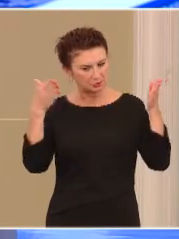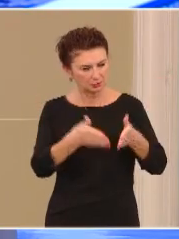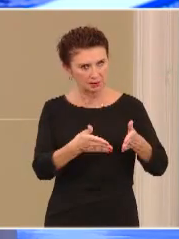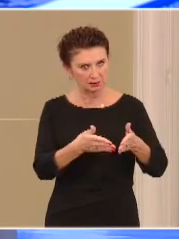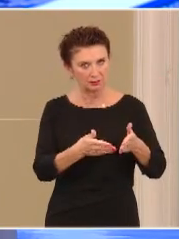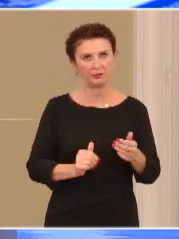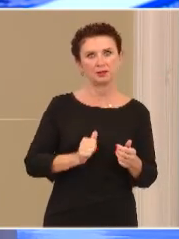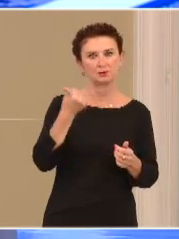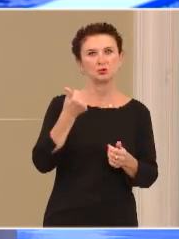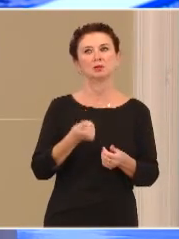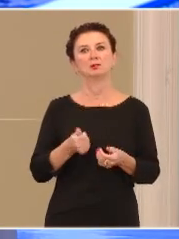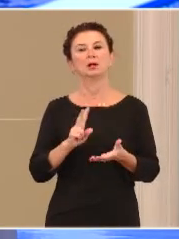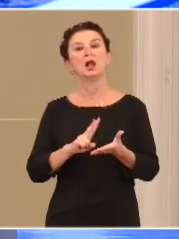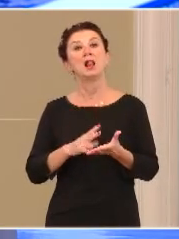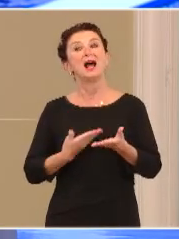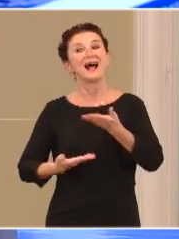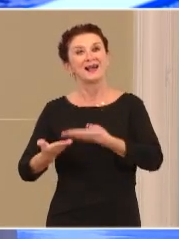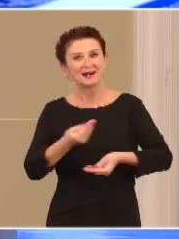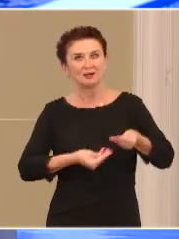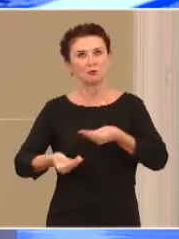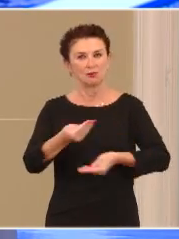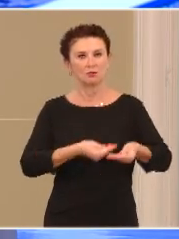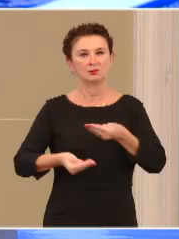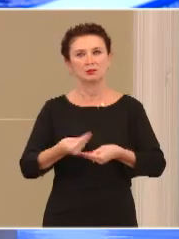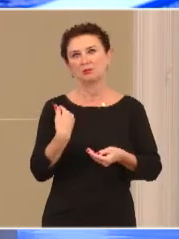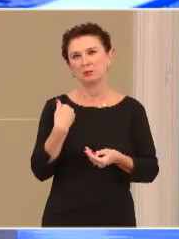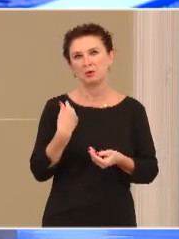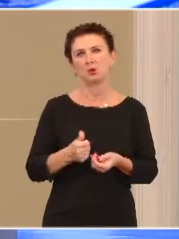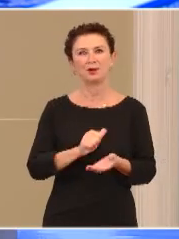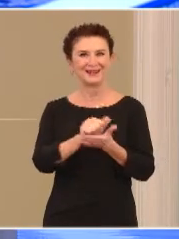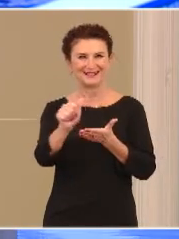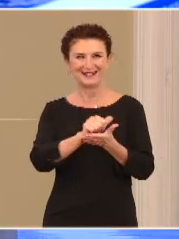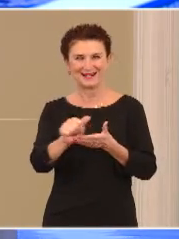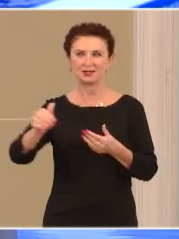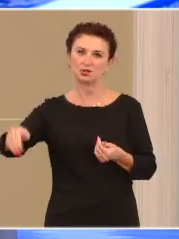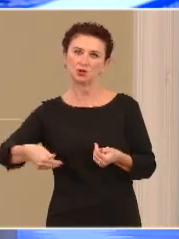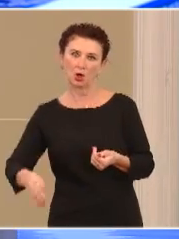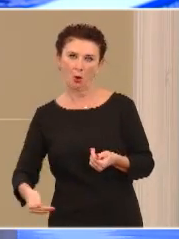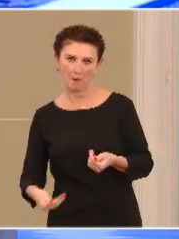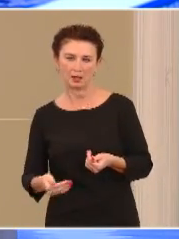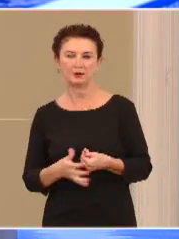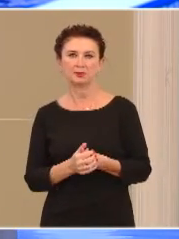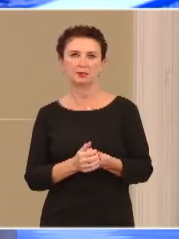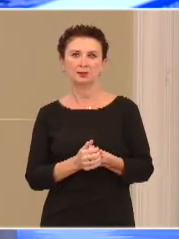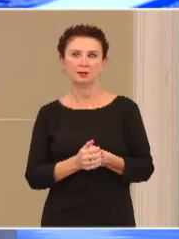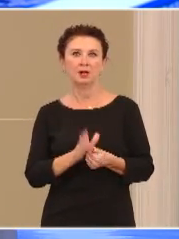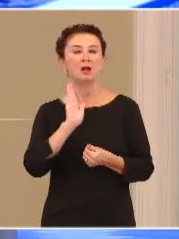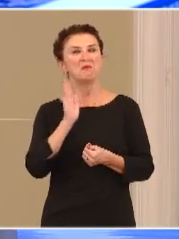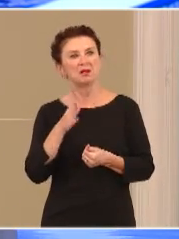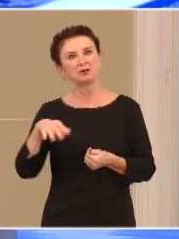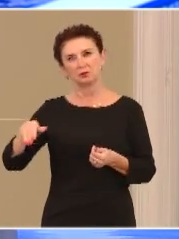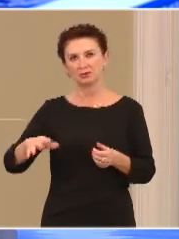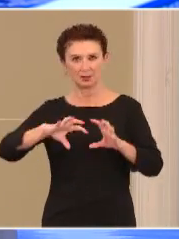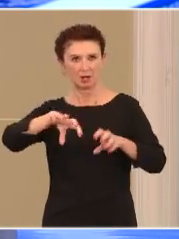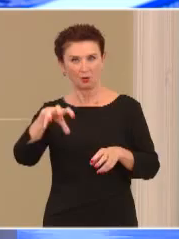rynkowym postawieniu 11 kopalń, które tworzą będą tworzyły nową